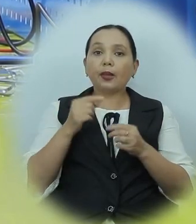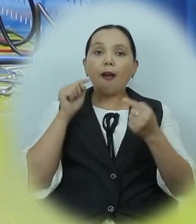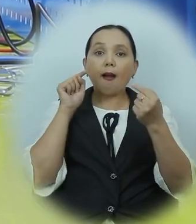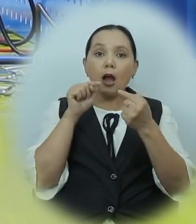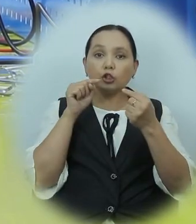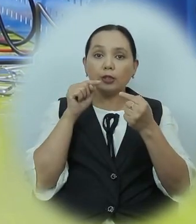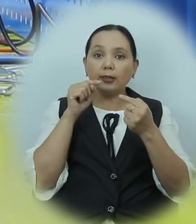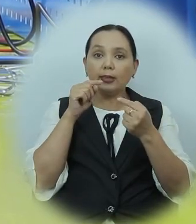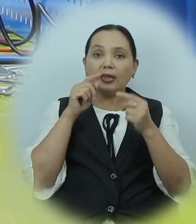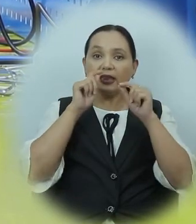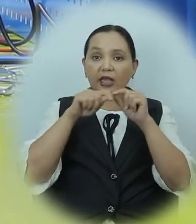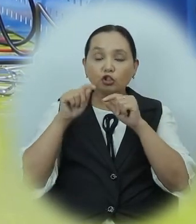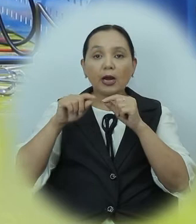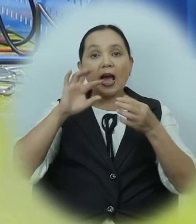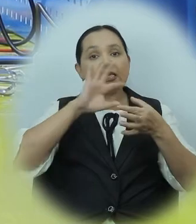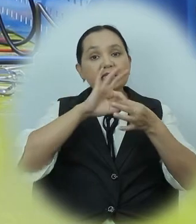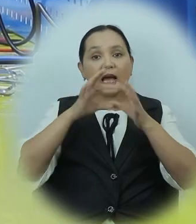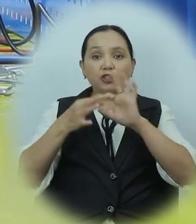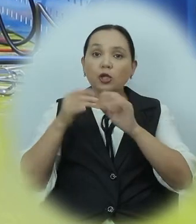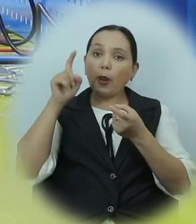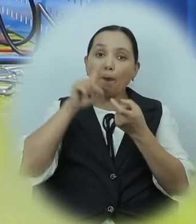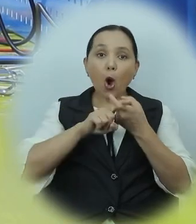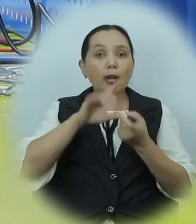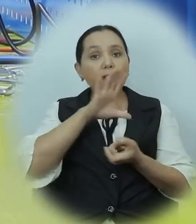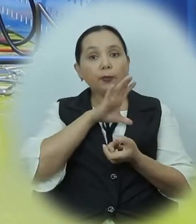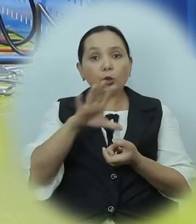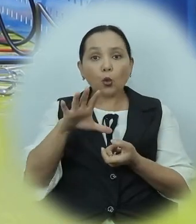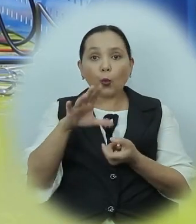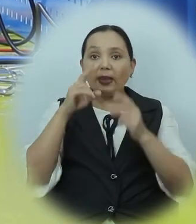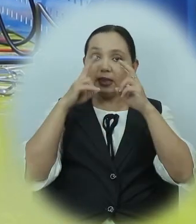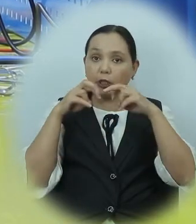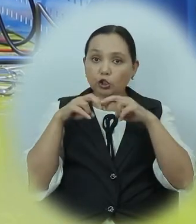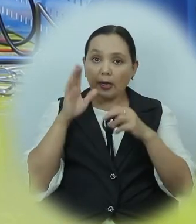qarshiligi tekshiriladi. Qani zanjir bilan bog'landimi yo'qmi?